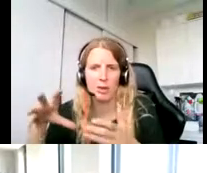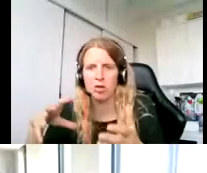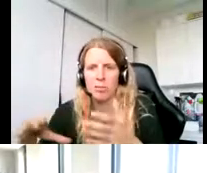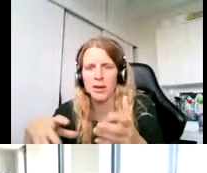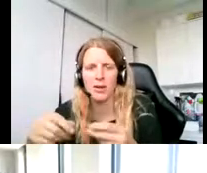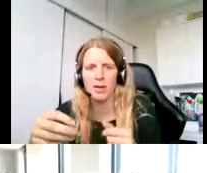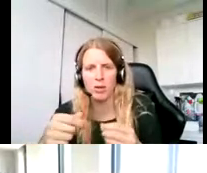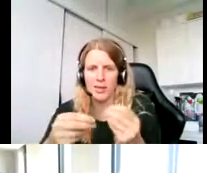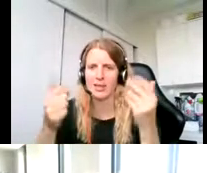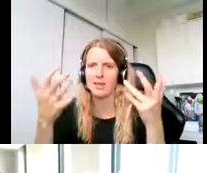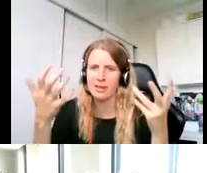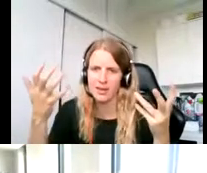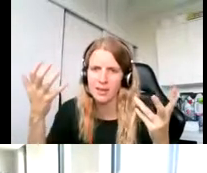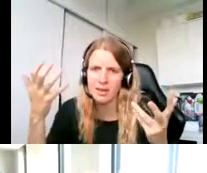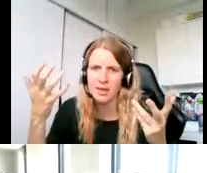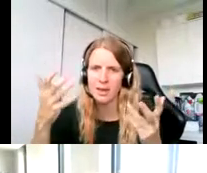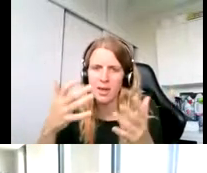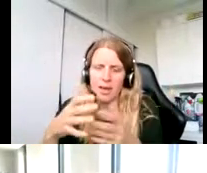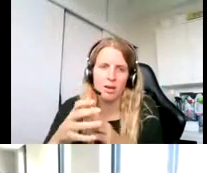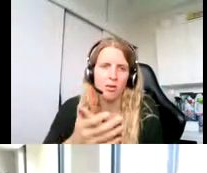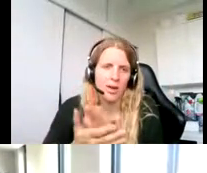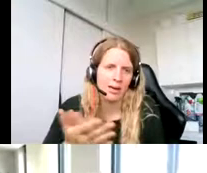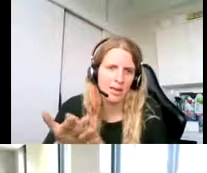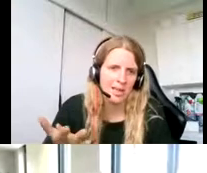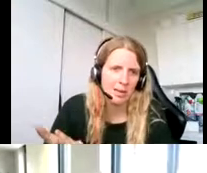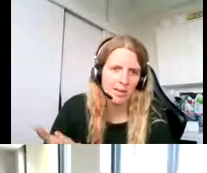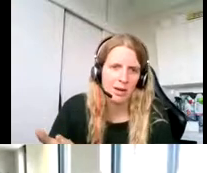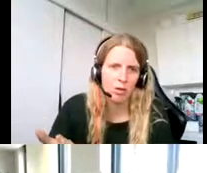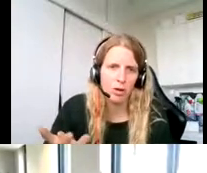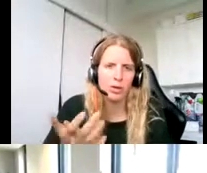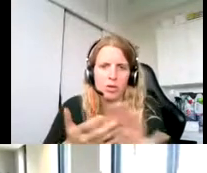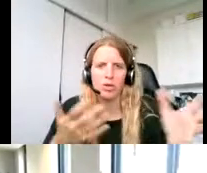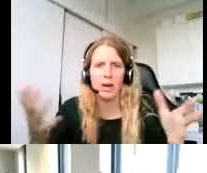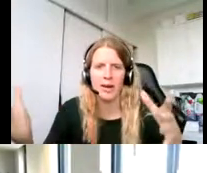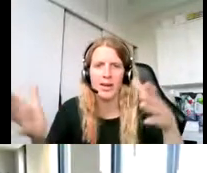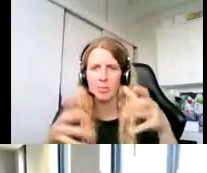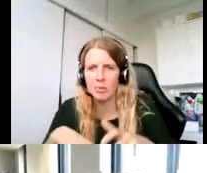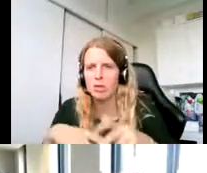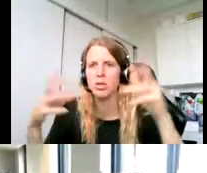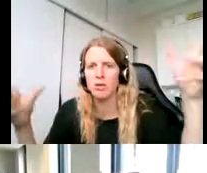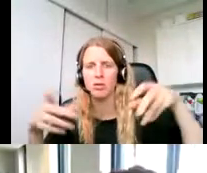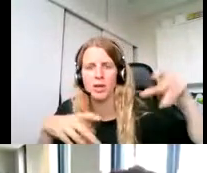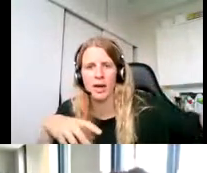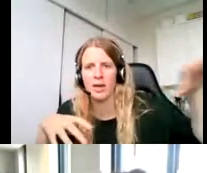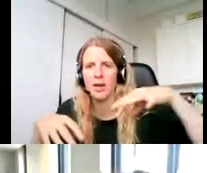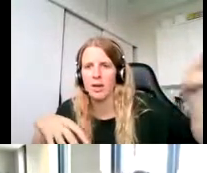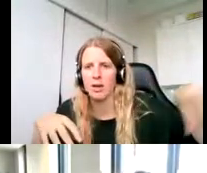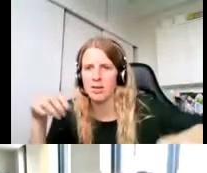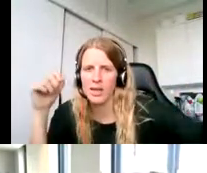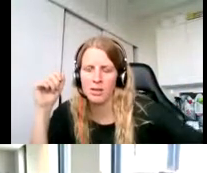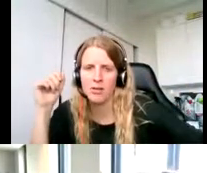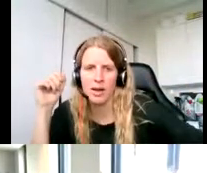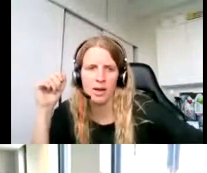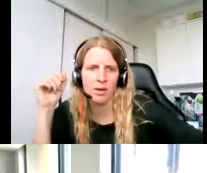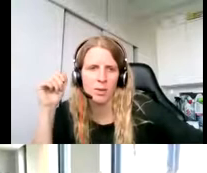de barbecue bemannen en volledig als externe daarin staan, volledig de hygiënemaatregelen volgen, dan kun je aan één barbecue zelf kun je eigenlijk